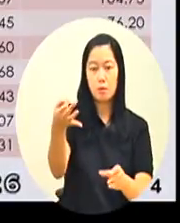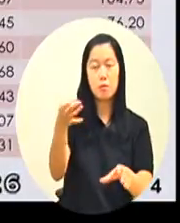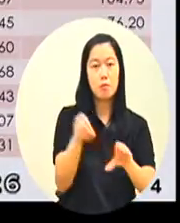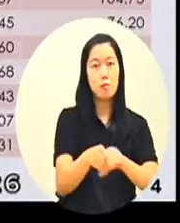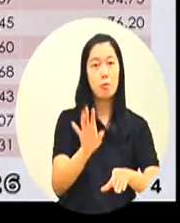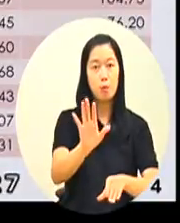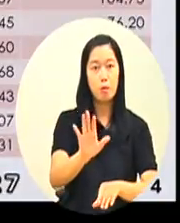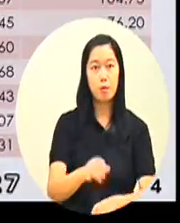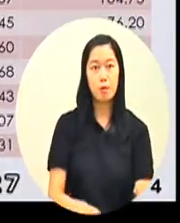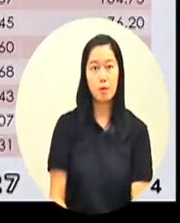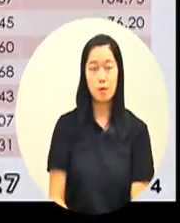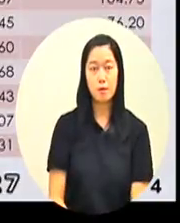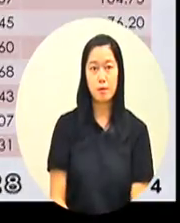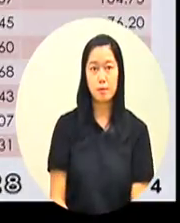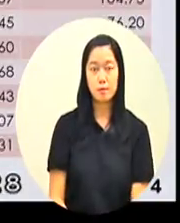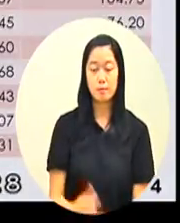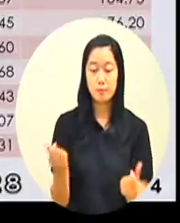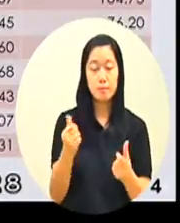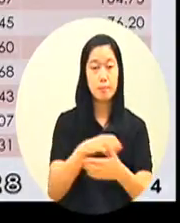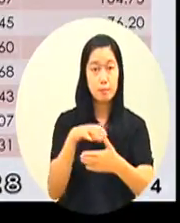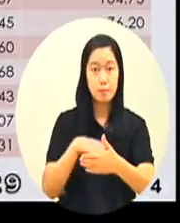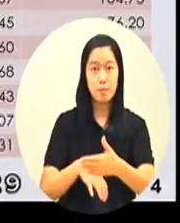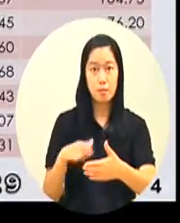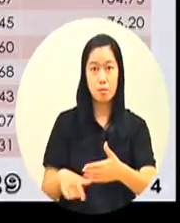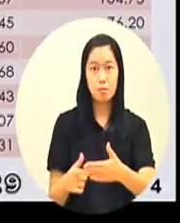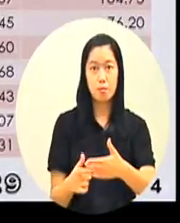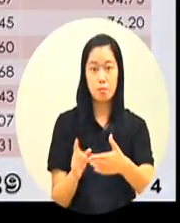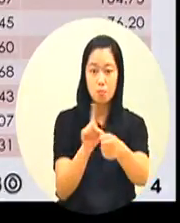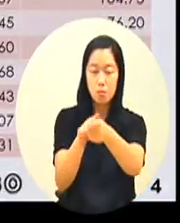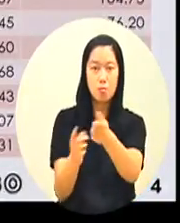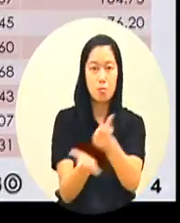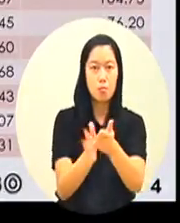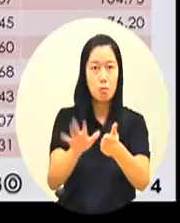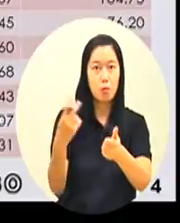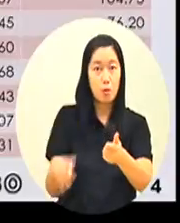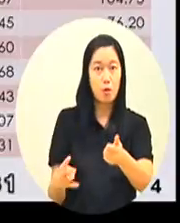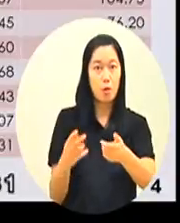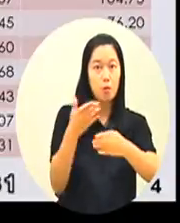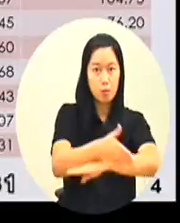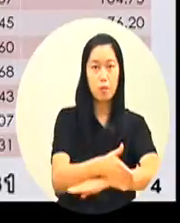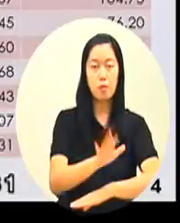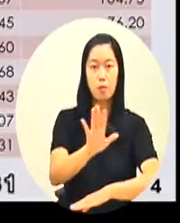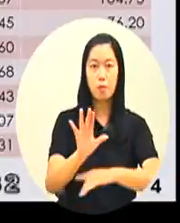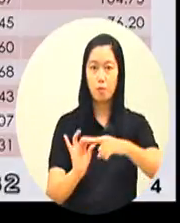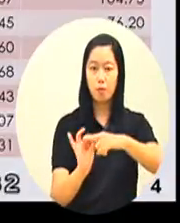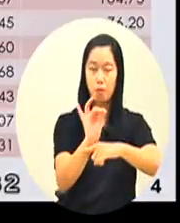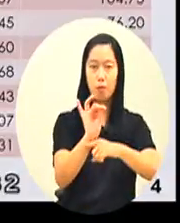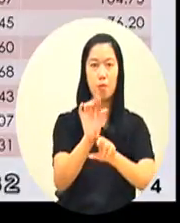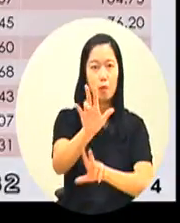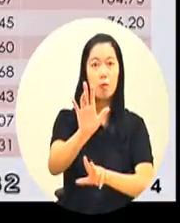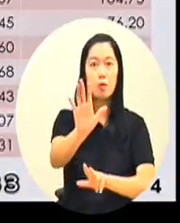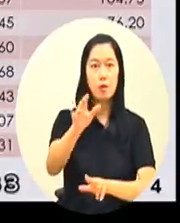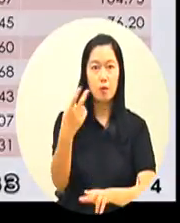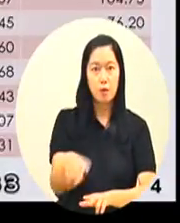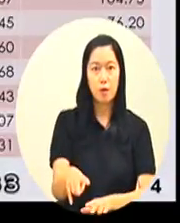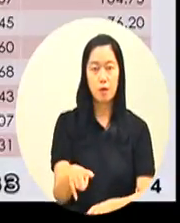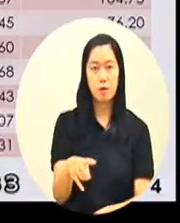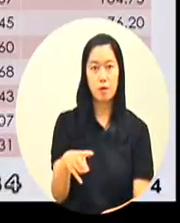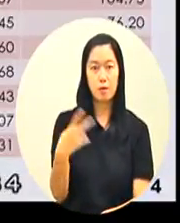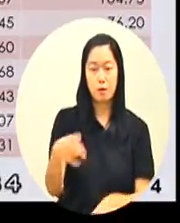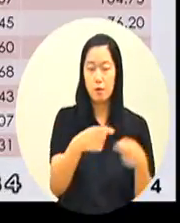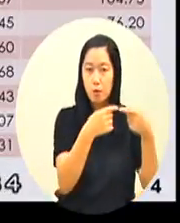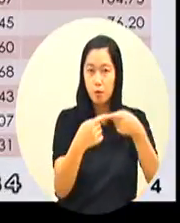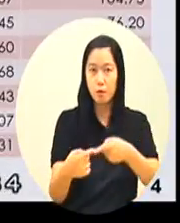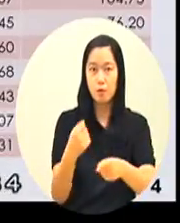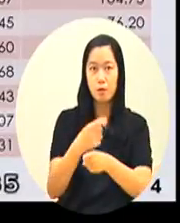包括有些都达成预算数还超过100%的，有些还可以继续收，像